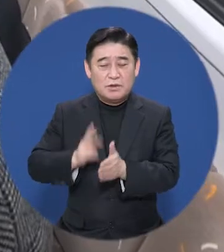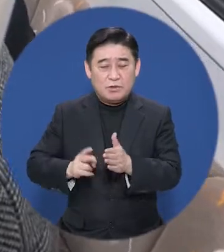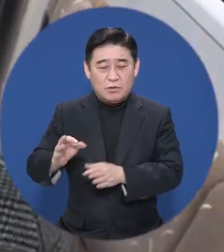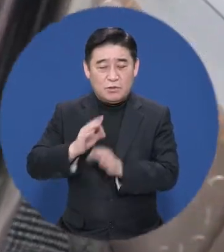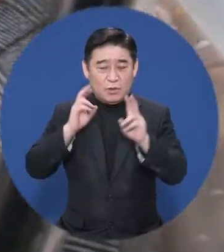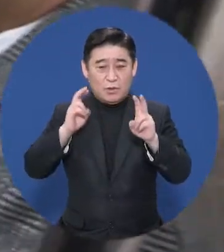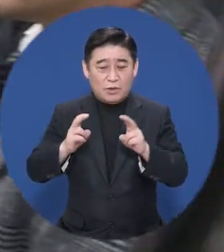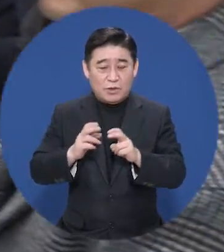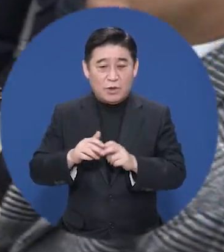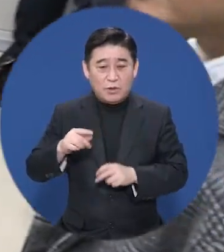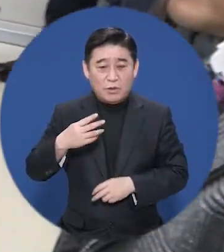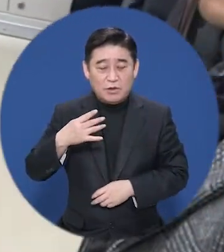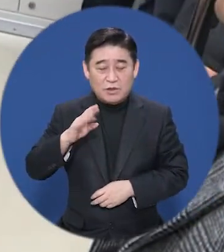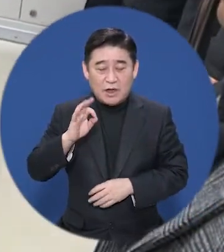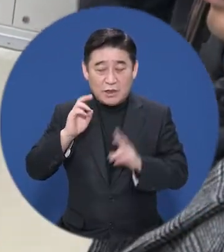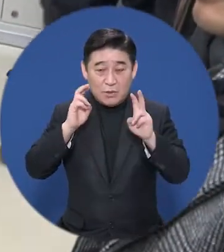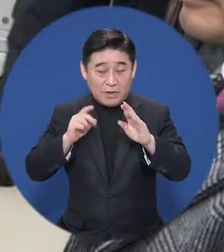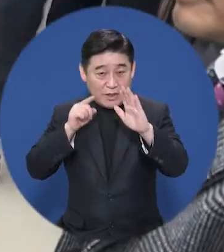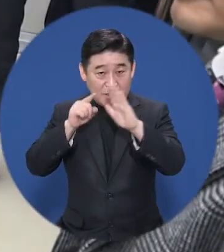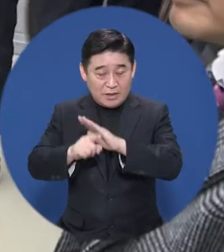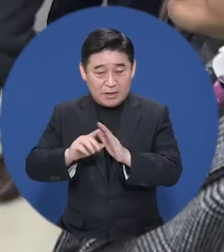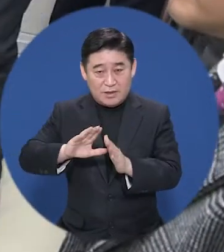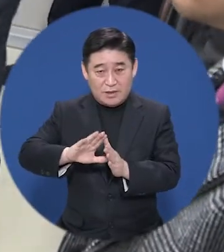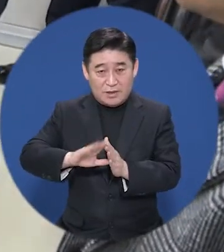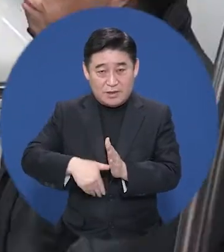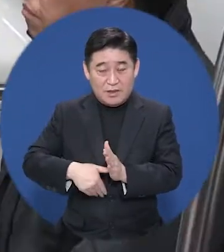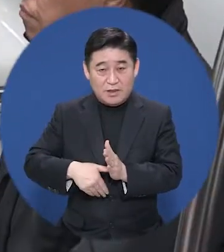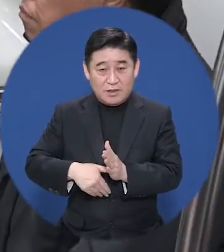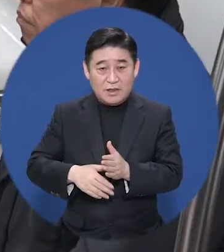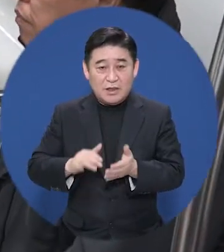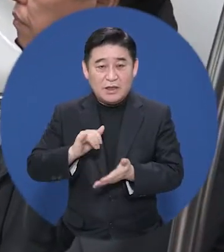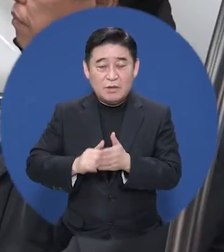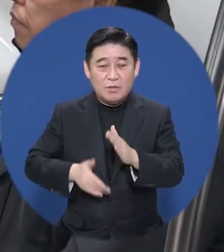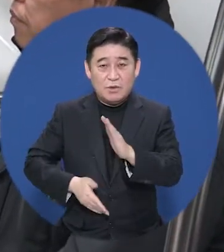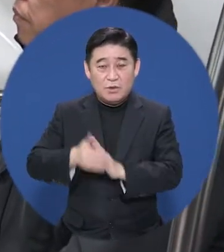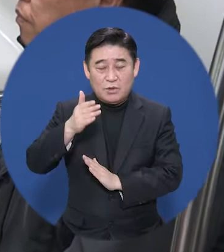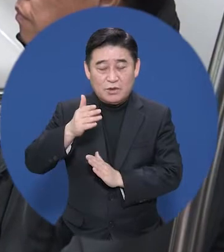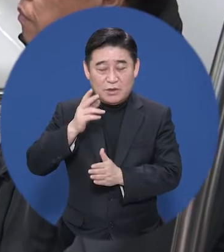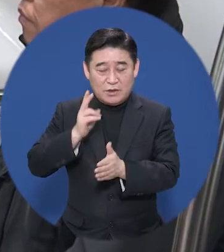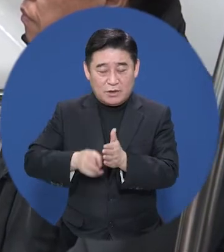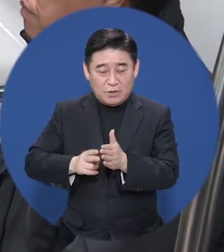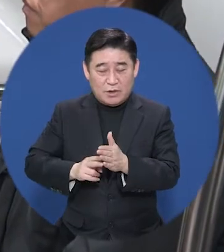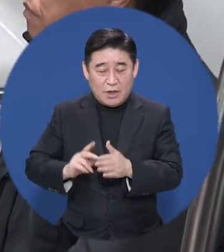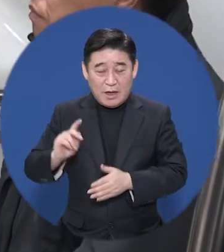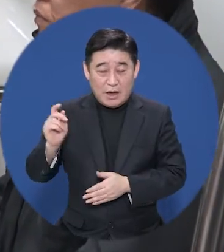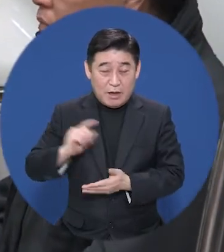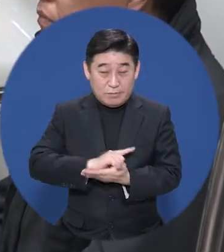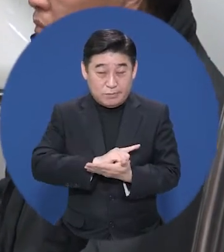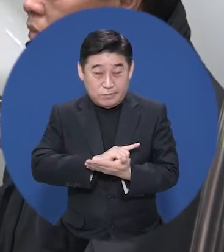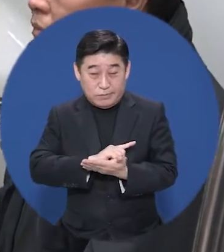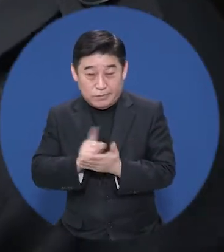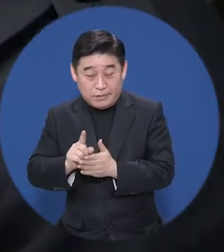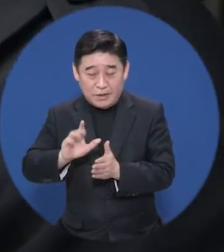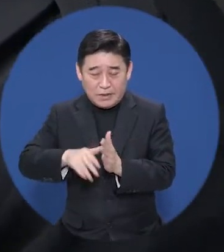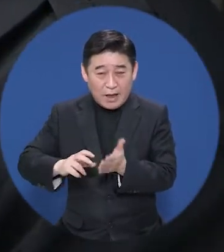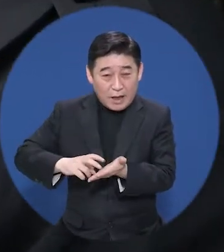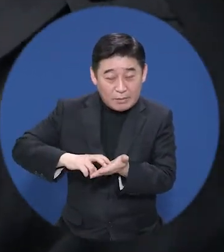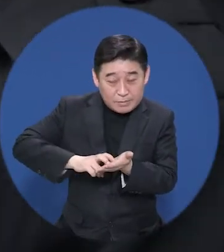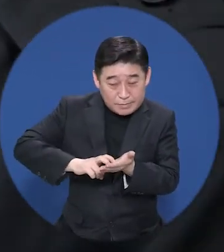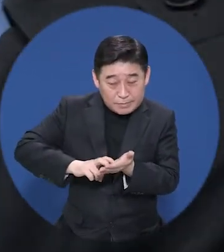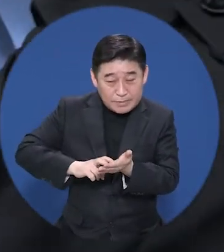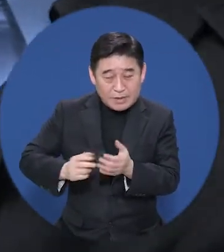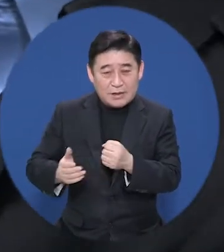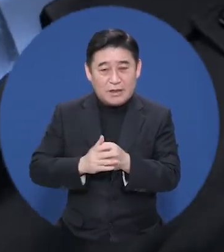운영사인 김포골드라인을 현장 방문한 자리에서는 김포도시철도가 고속주행 시의 떨림 현상으로 인해